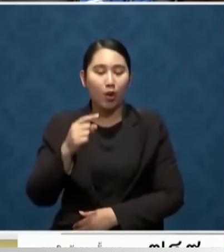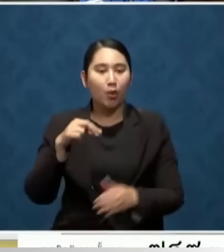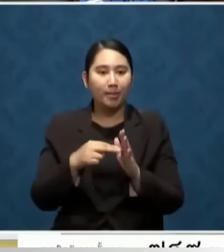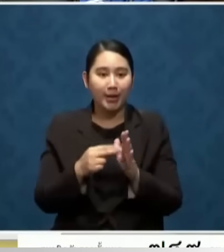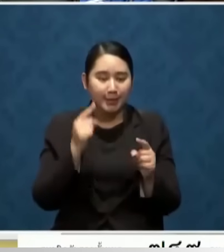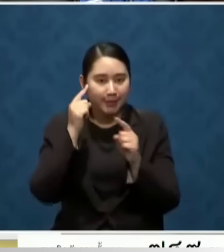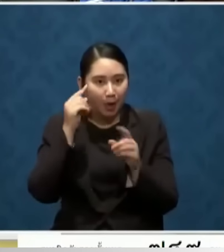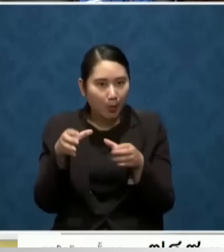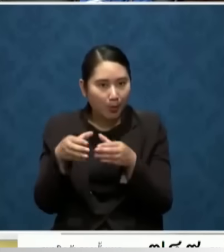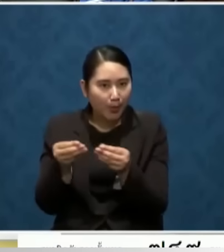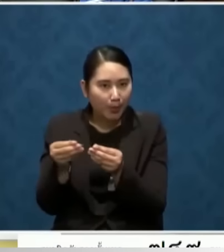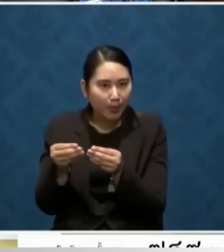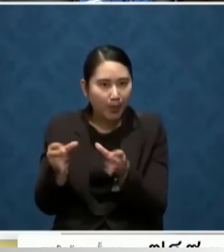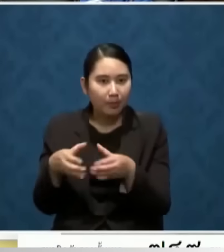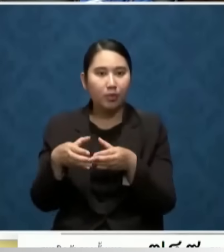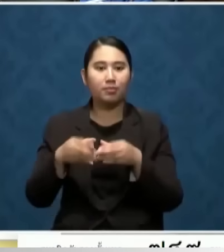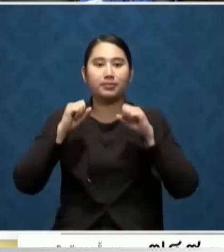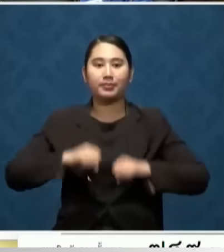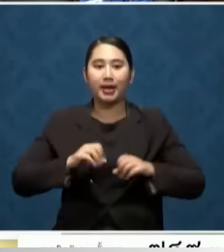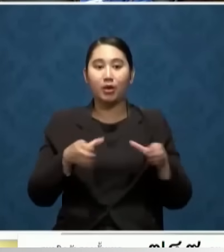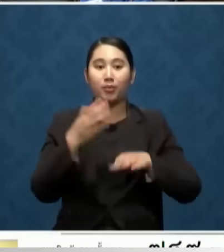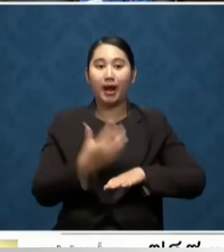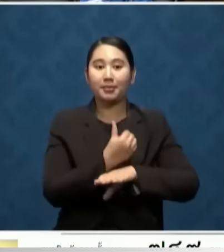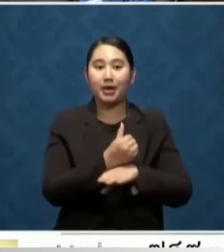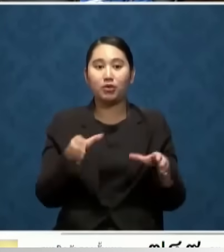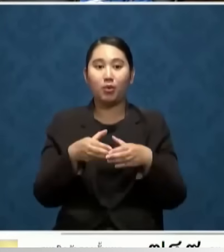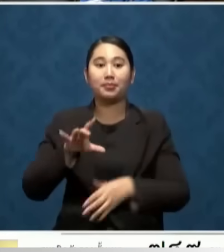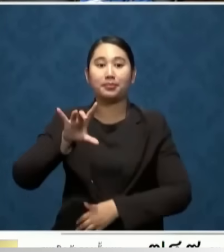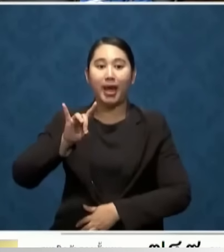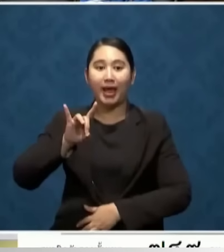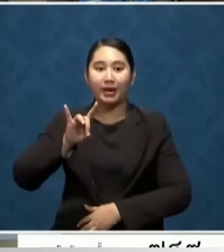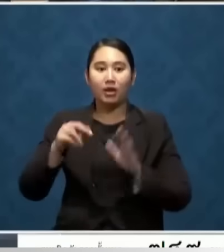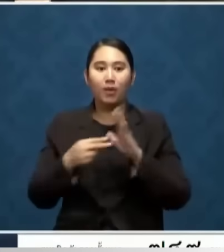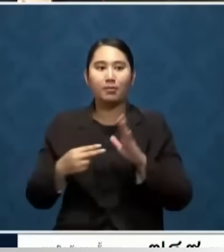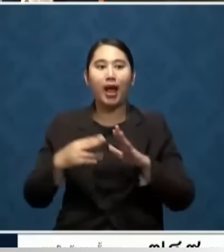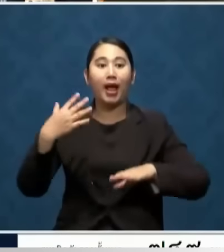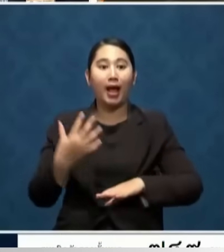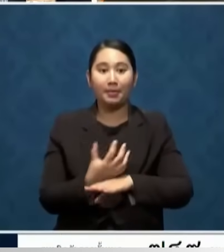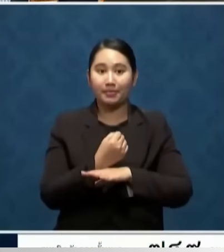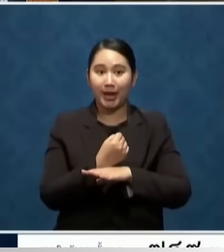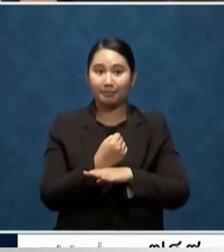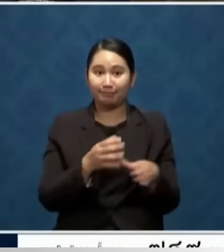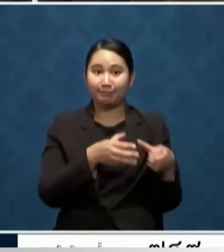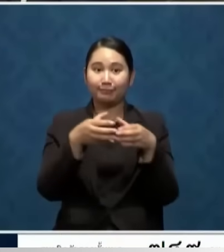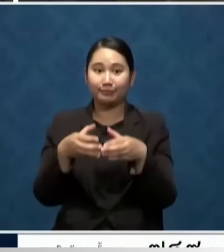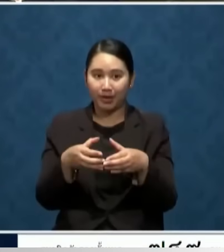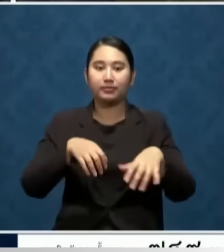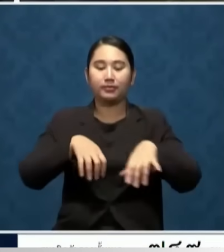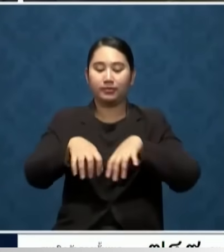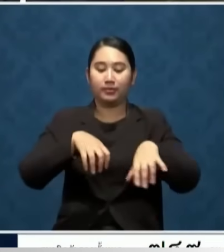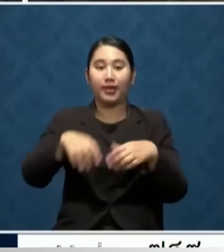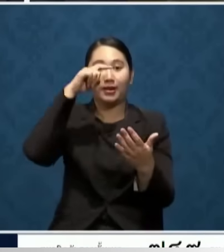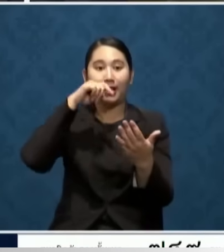ในการจัดตั้งรัฐบาลทั้ง8พรรคนะครับในการที่จะเข้าสู่อำนาจเข้าสู่ทำเนียบรัฐบาลในการบริหารประเท